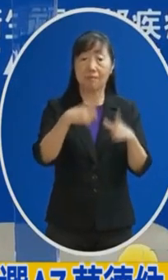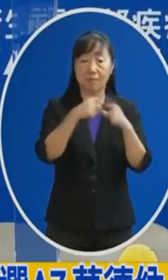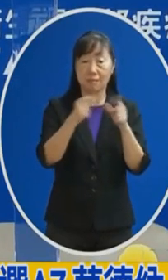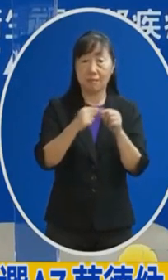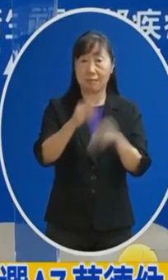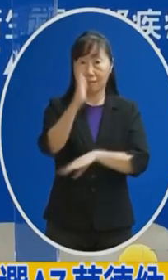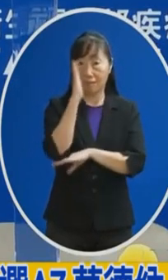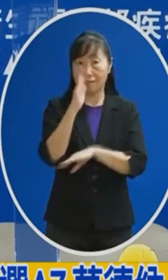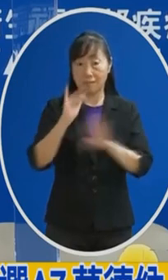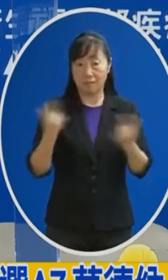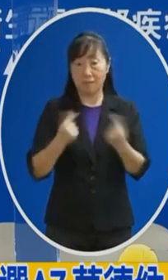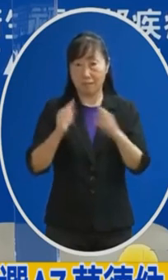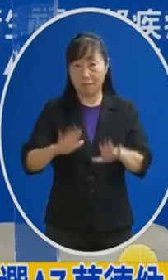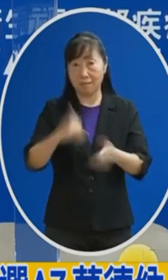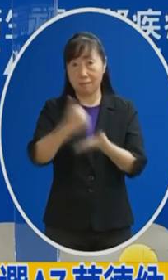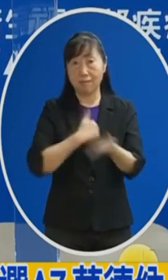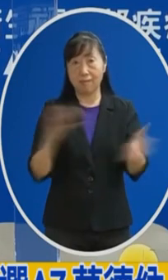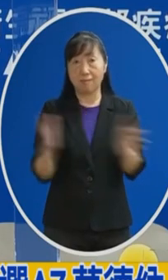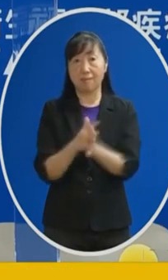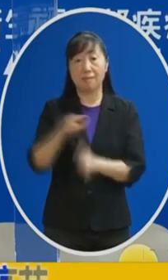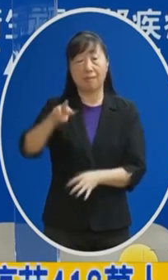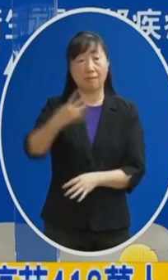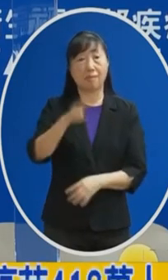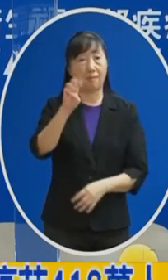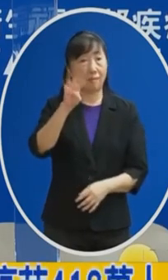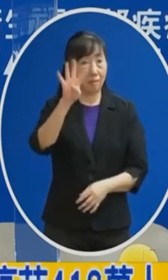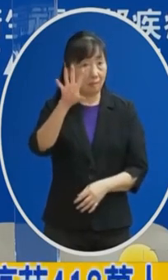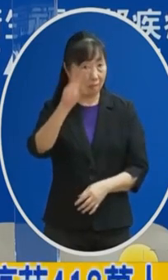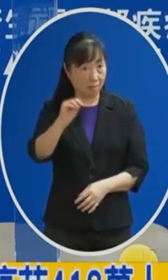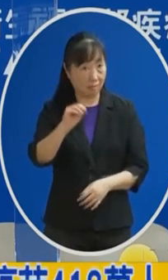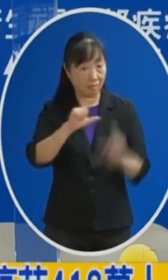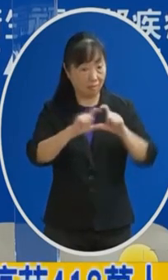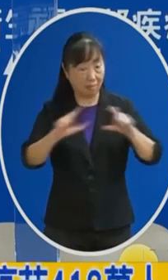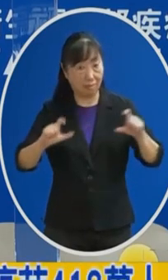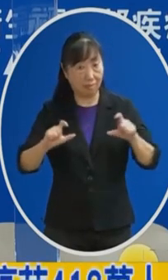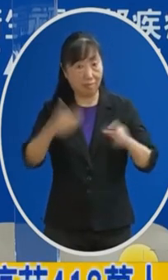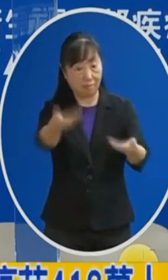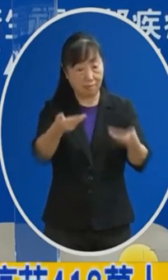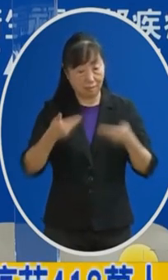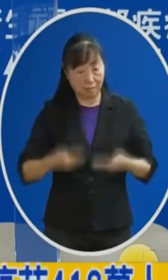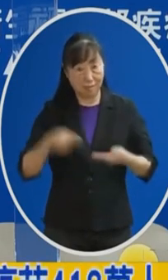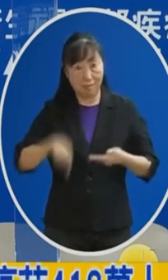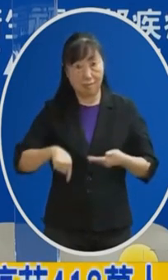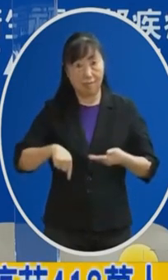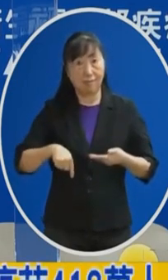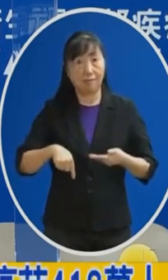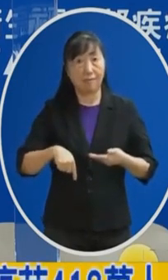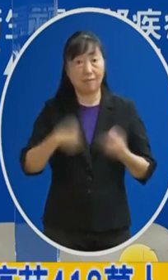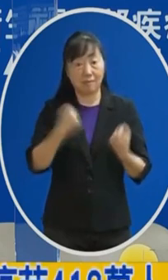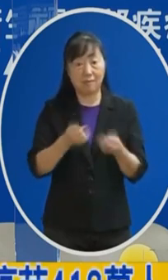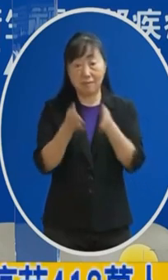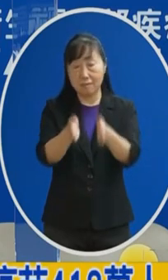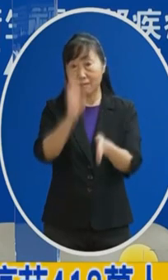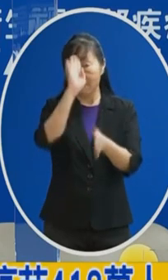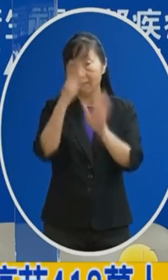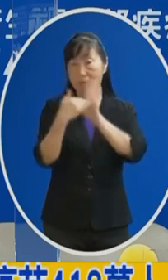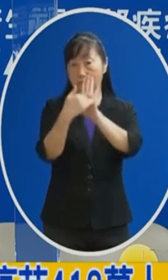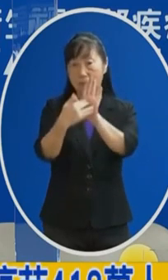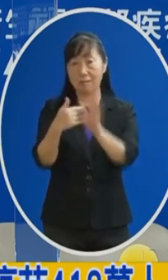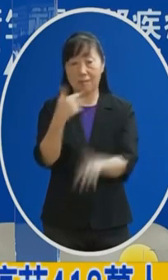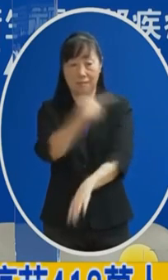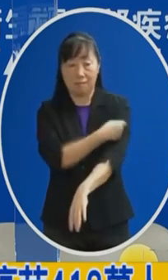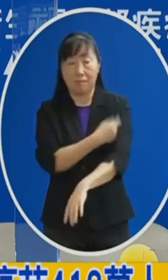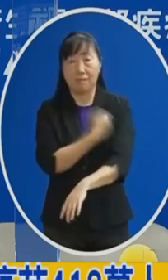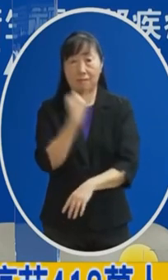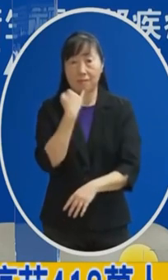次总共是334万剂来提供给我们在整个防疫上使用哈，真的